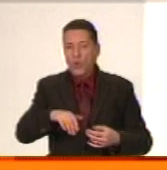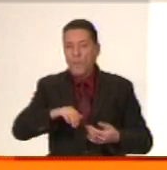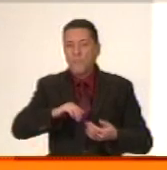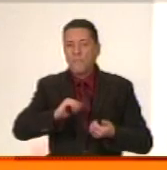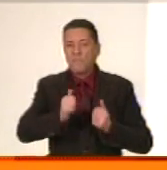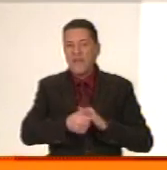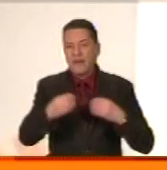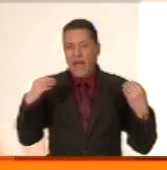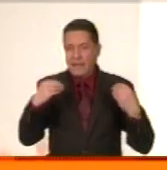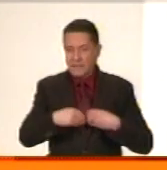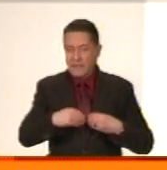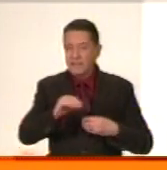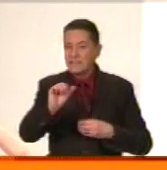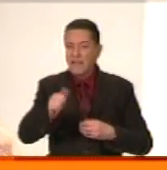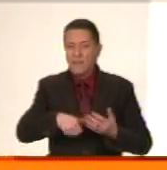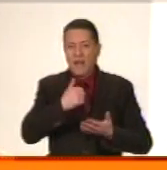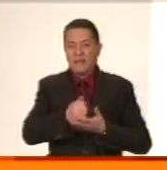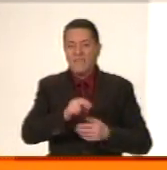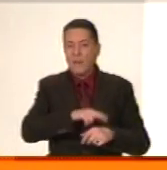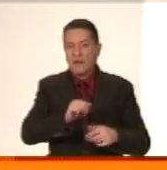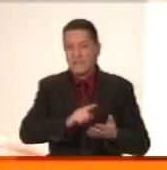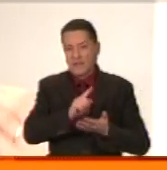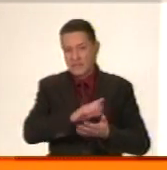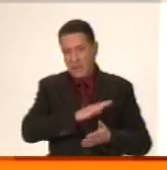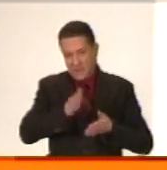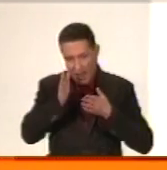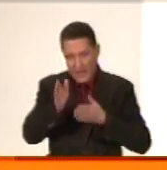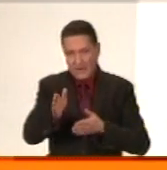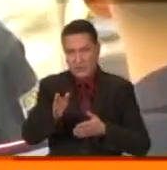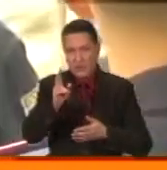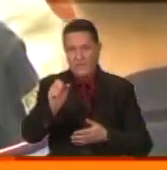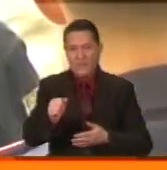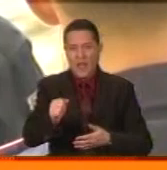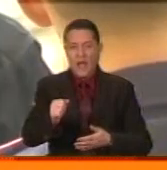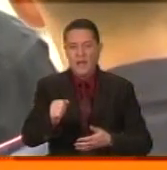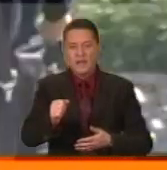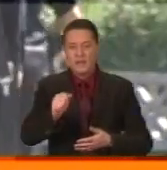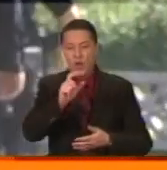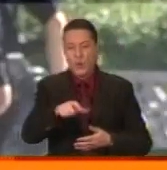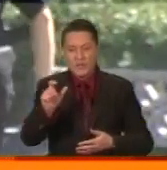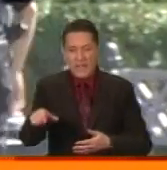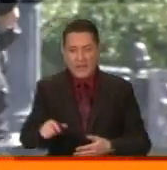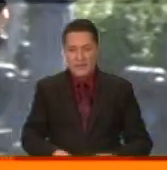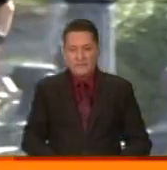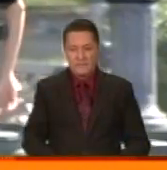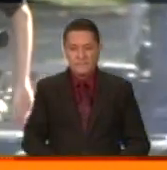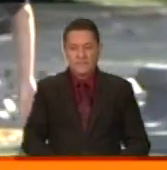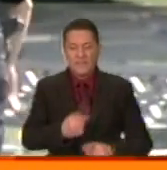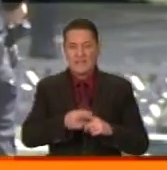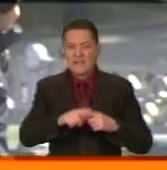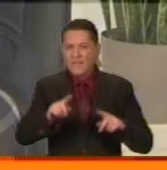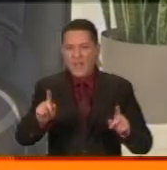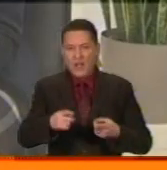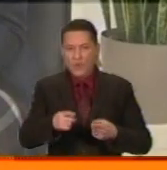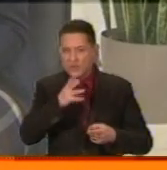переодеть. Но самое главное то, что полиция должна быть ориентирована на сервис людей. И на все це найкоротший термин –